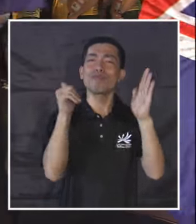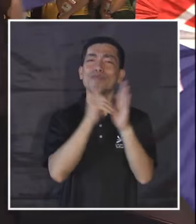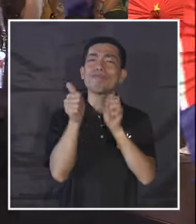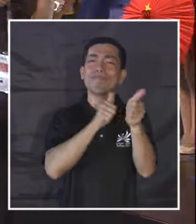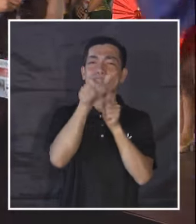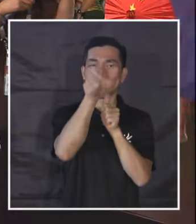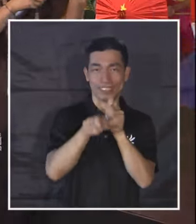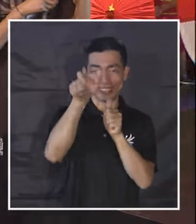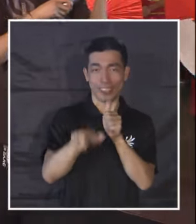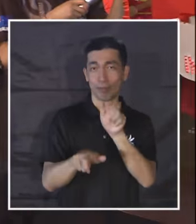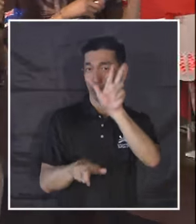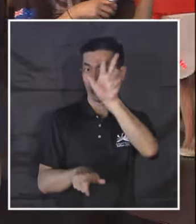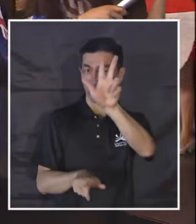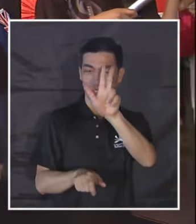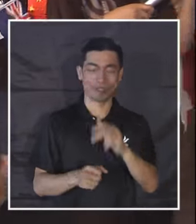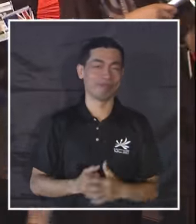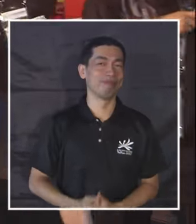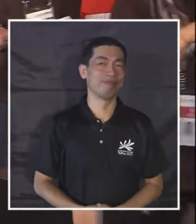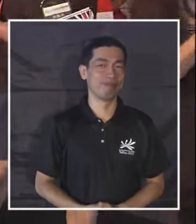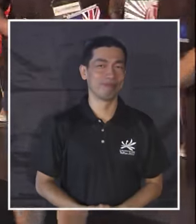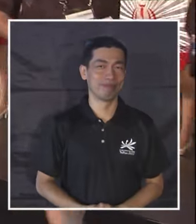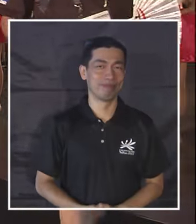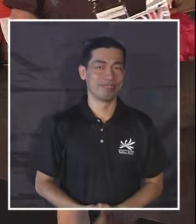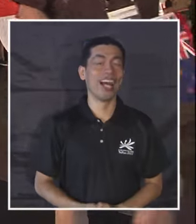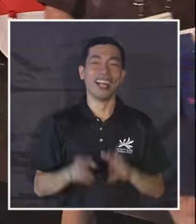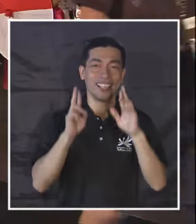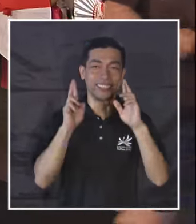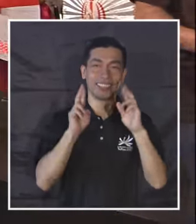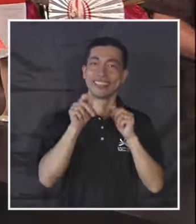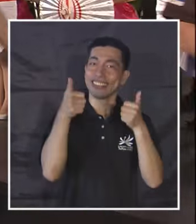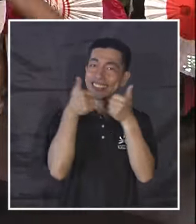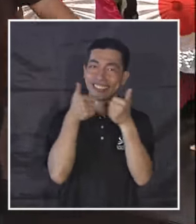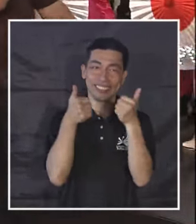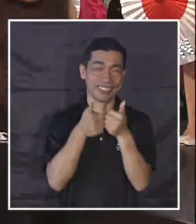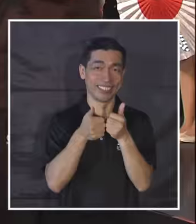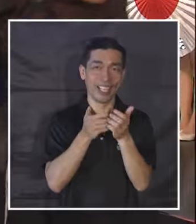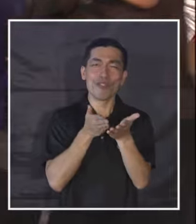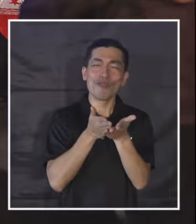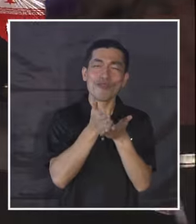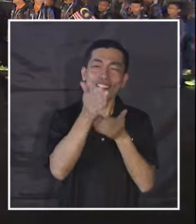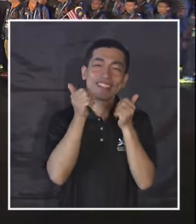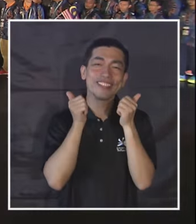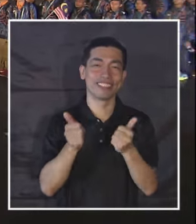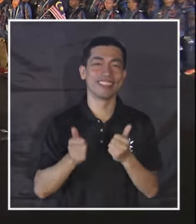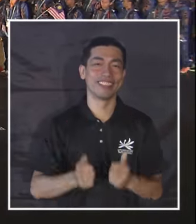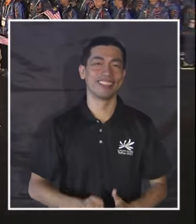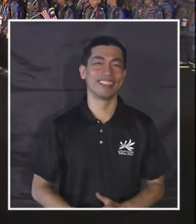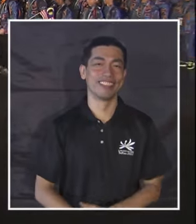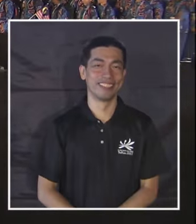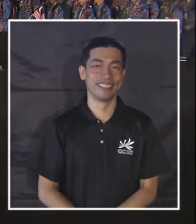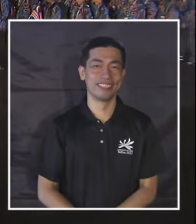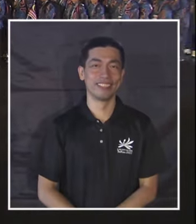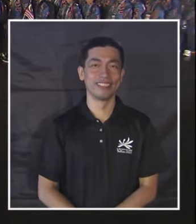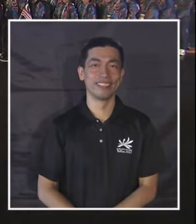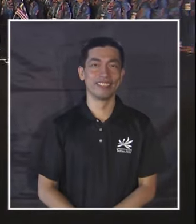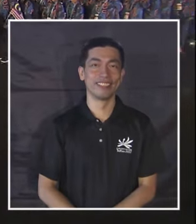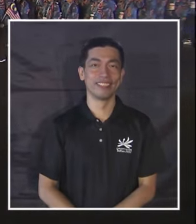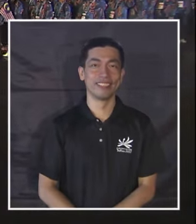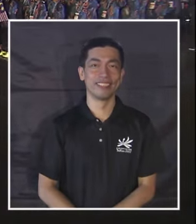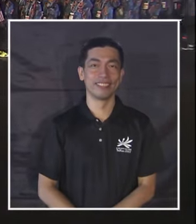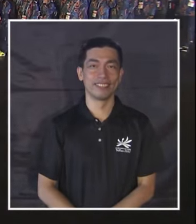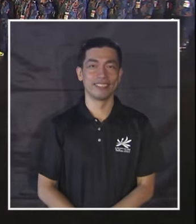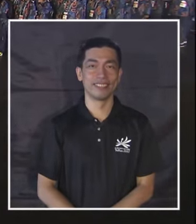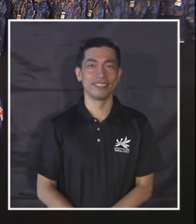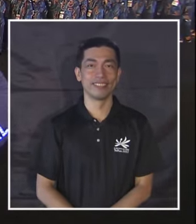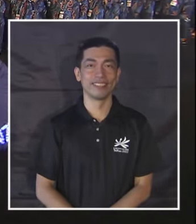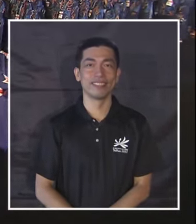的比赛。We wish you all the best luck to New Zealand。 祝福纽西兰这一次可以获得非常多的胜